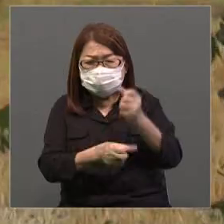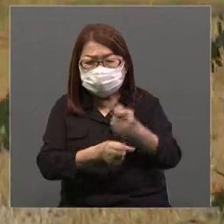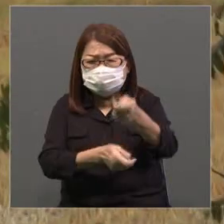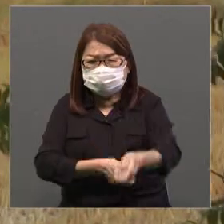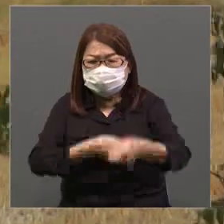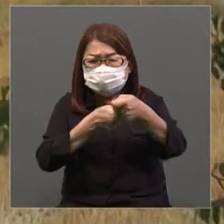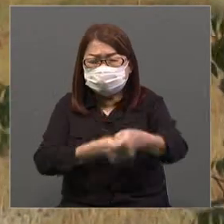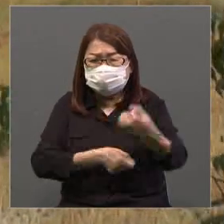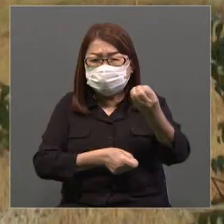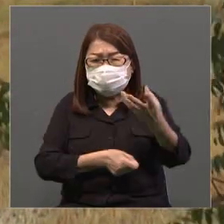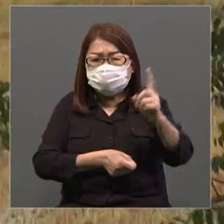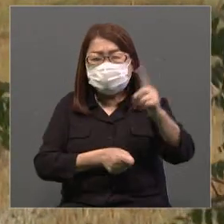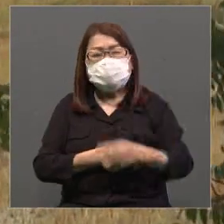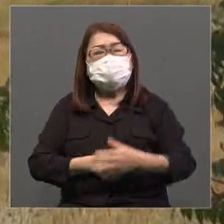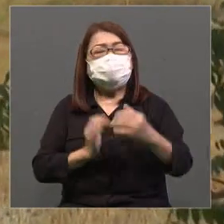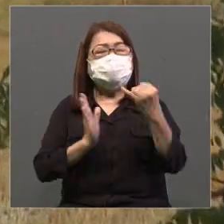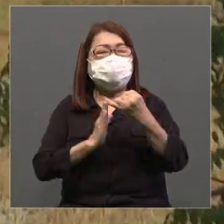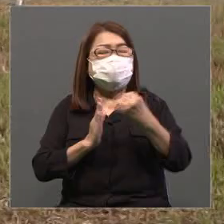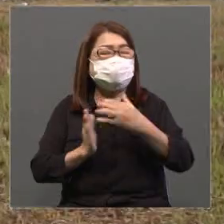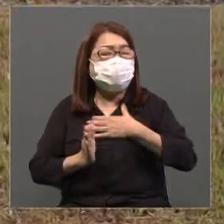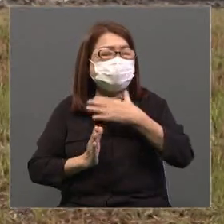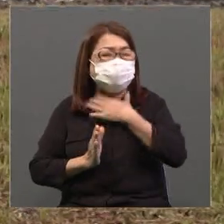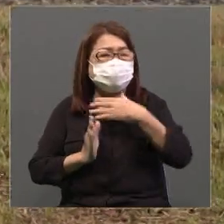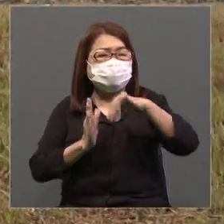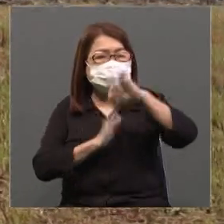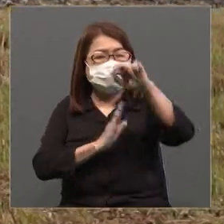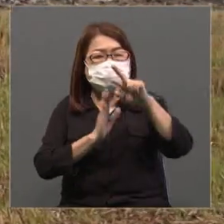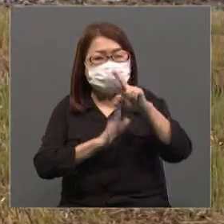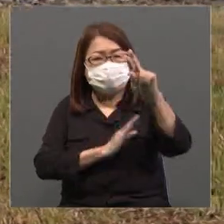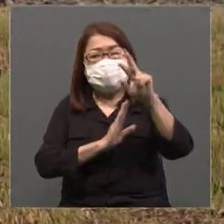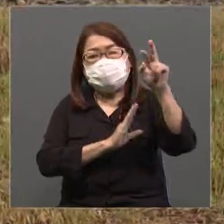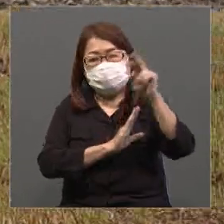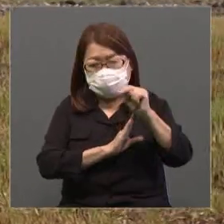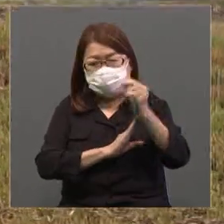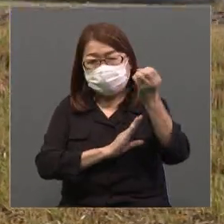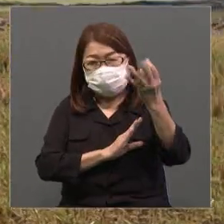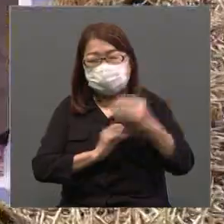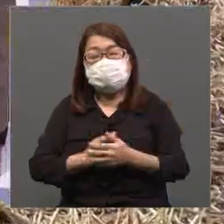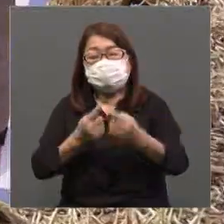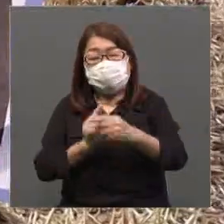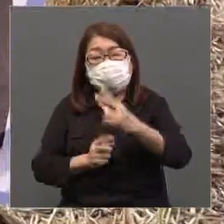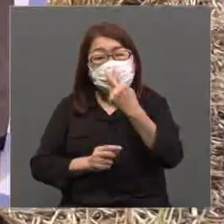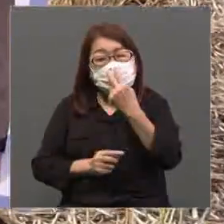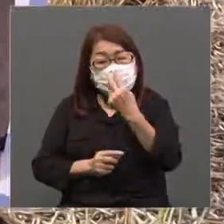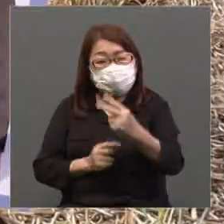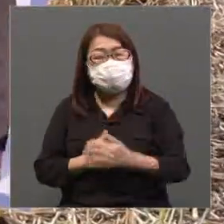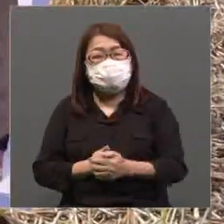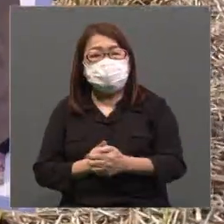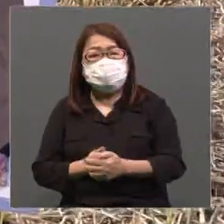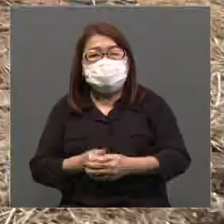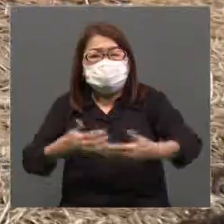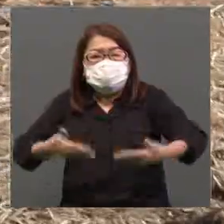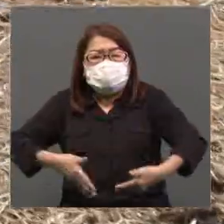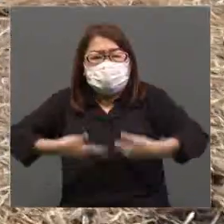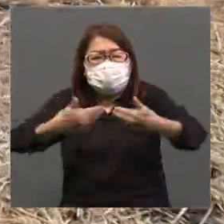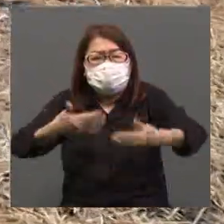ส่วนใหญ่นะครับอยู่ในแถบจังหวัดแม่ฮ่องสอนเชียงใหม่เชียงรายและจังหวัดน่านแต่อย่างไรก็ตามนะครับถ้าเทียบตัวเลขจุด Hotspotใน